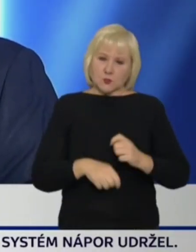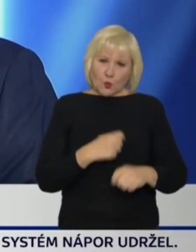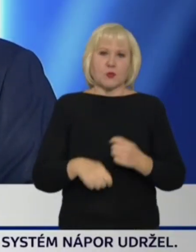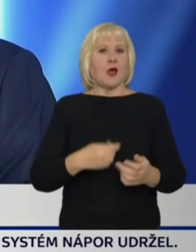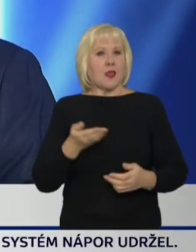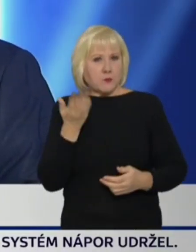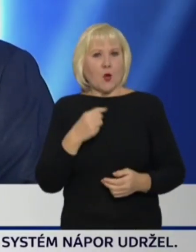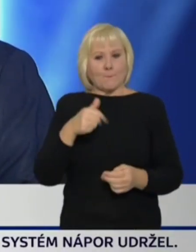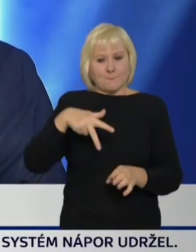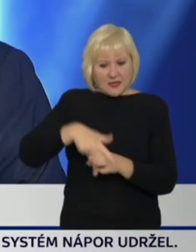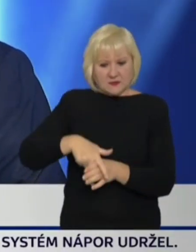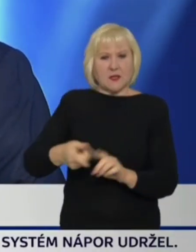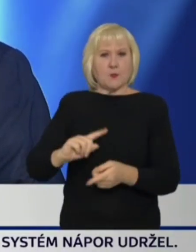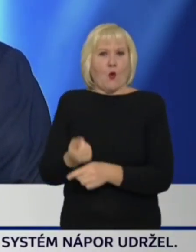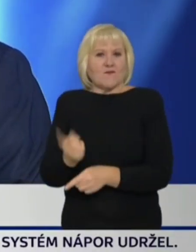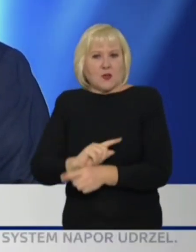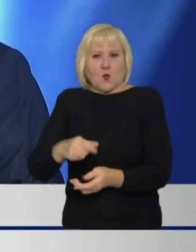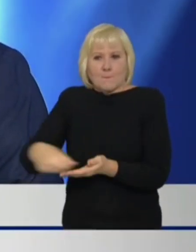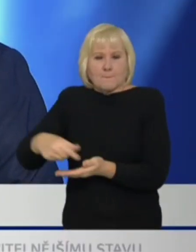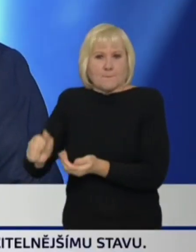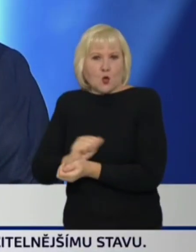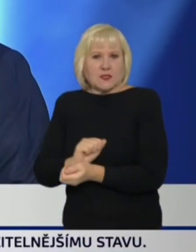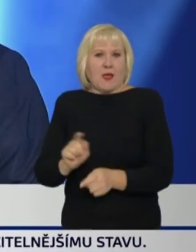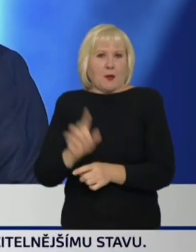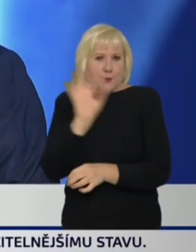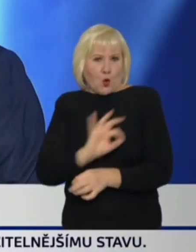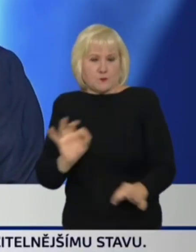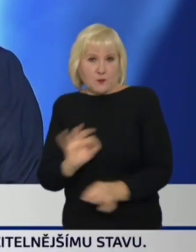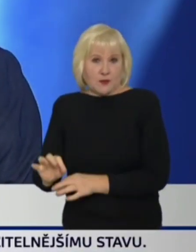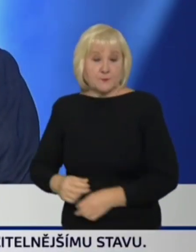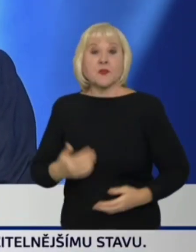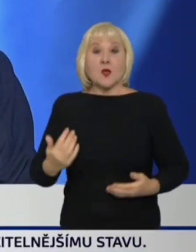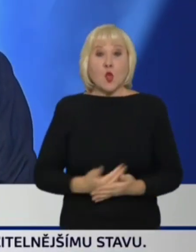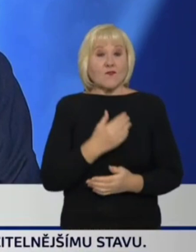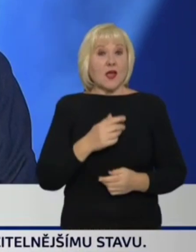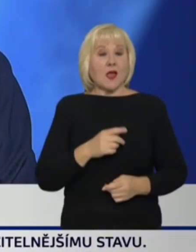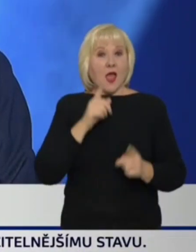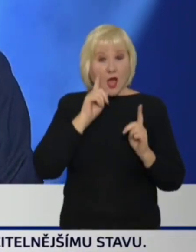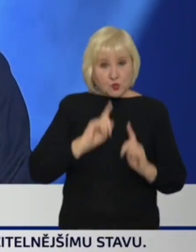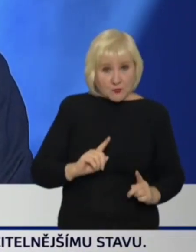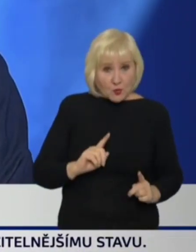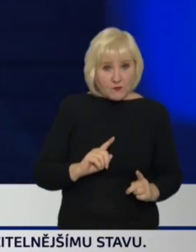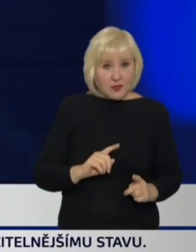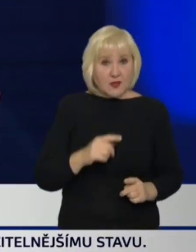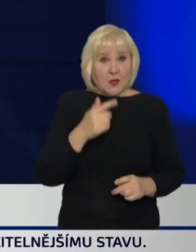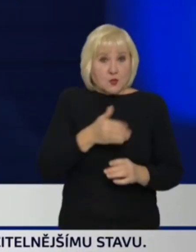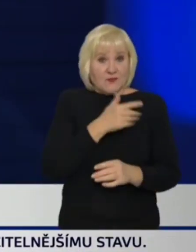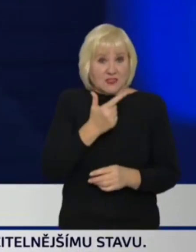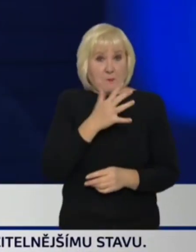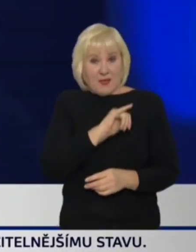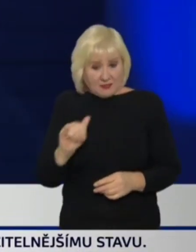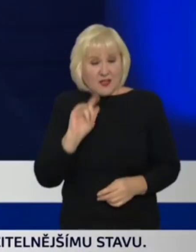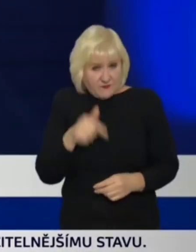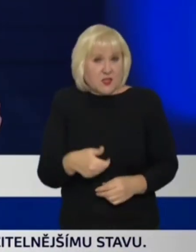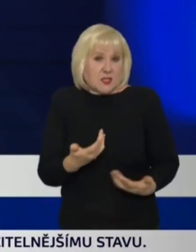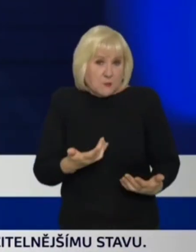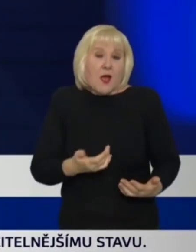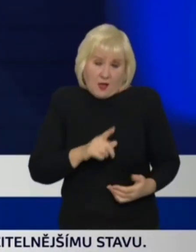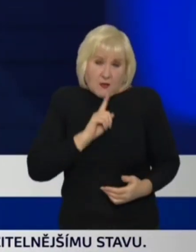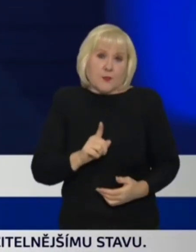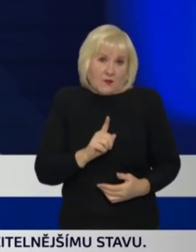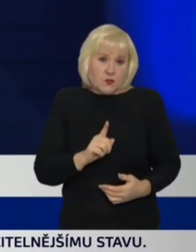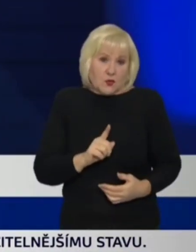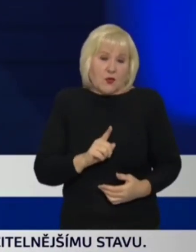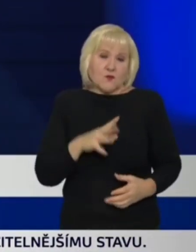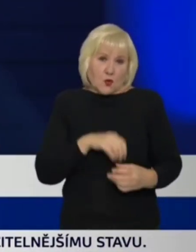se prostředky na výkup pozemků a projektovou přípravu. Nové Heřminovy, začalo to, byly 25 let. To já vím. Nespochybnuju, že to by byla věc